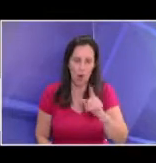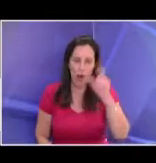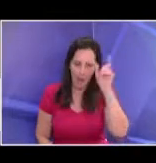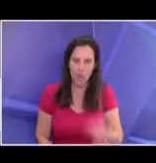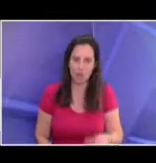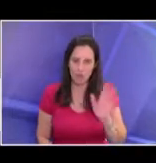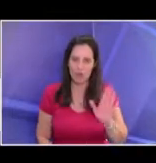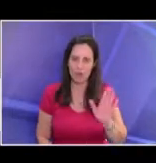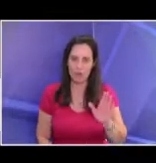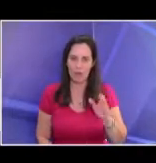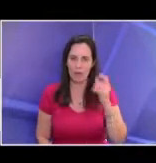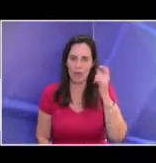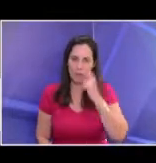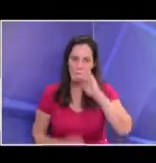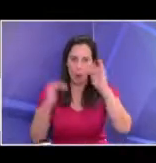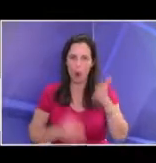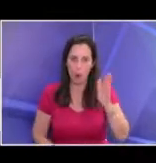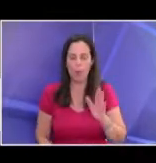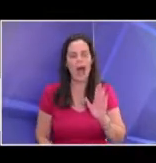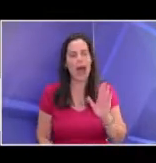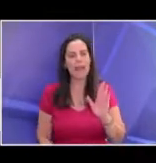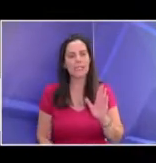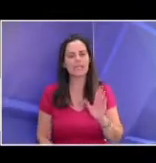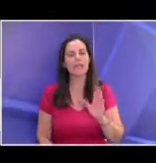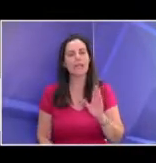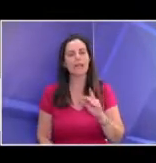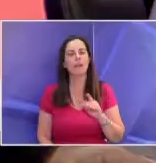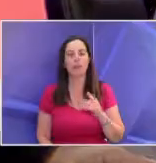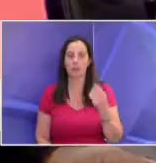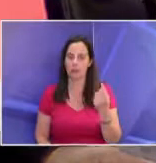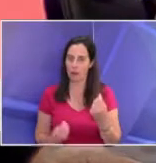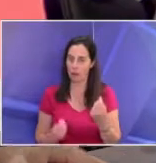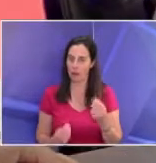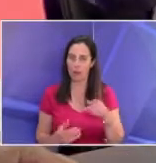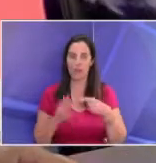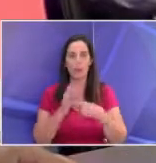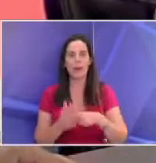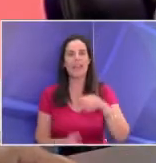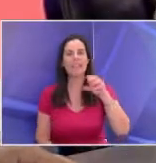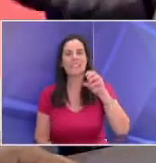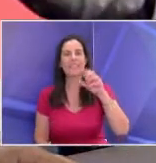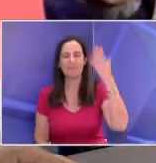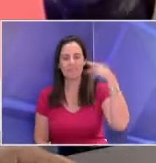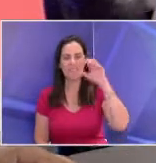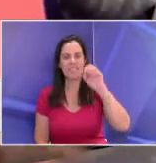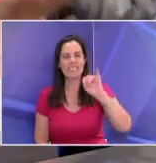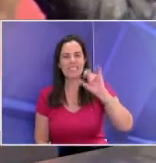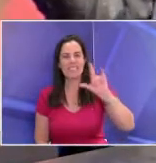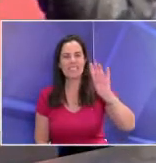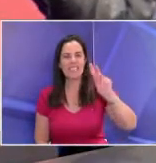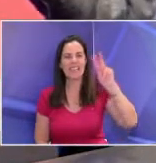אנשים עם פשעים יותר פחות חמורים. אז קודם כל הבעיה שלנו היא ש... סילבן שלום למשל. אדם שהוקל